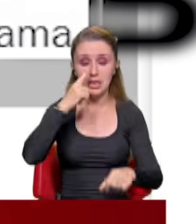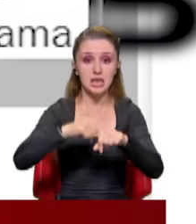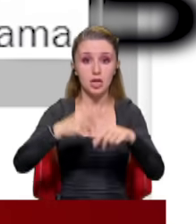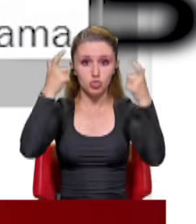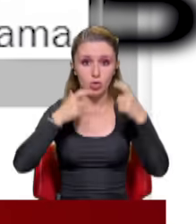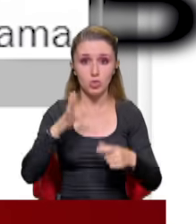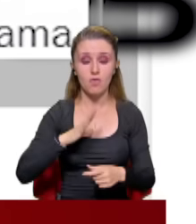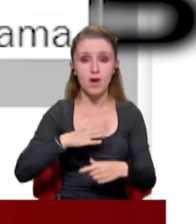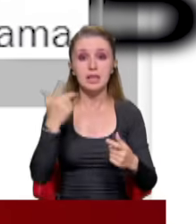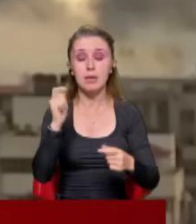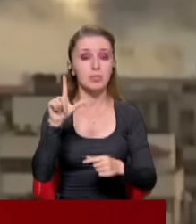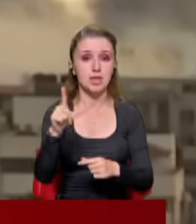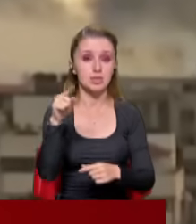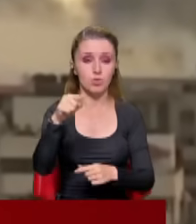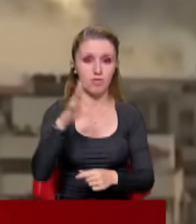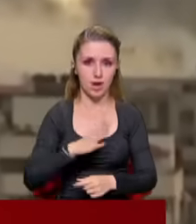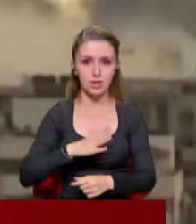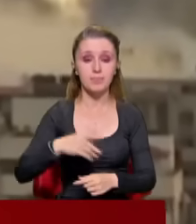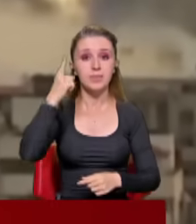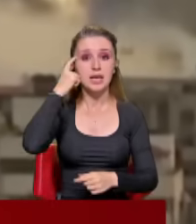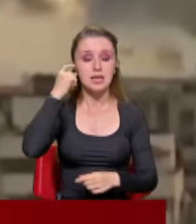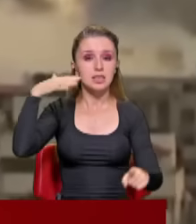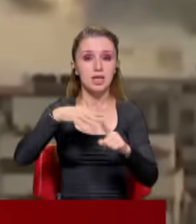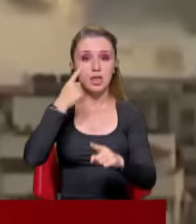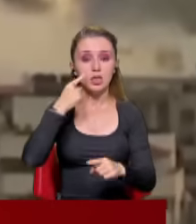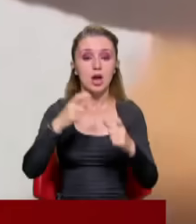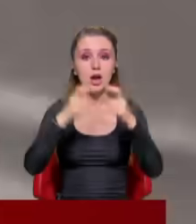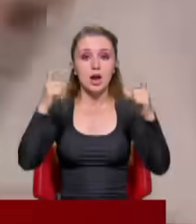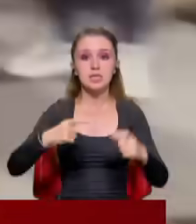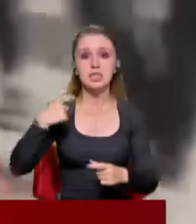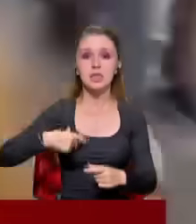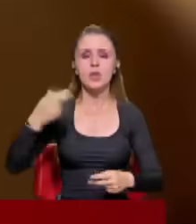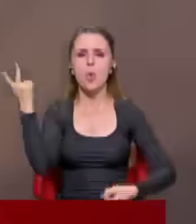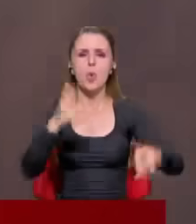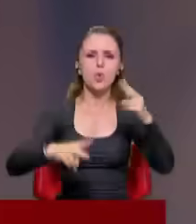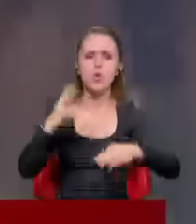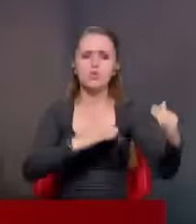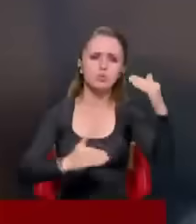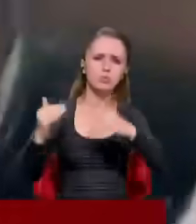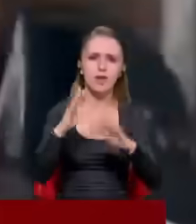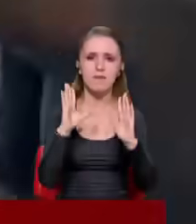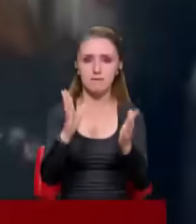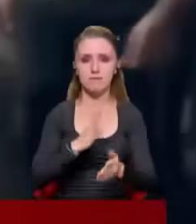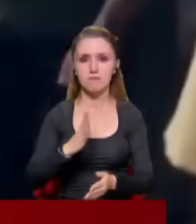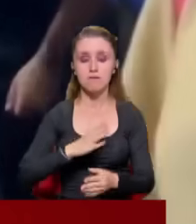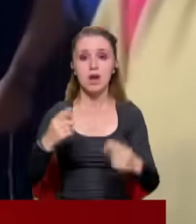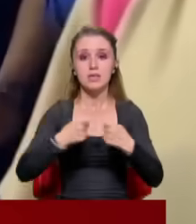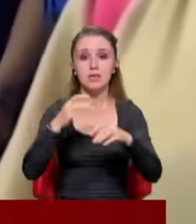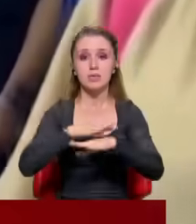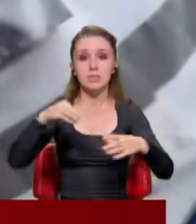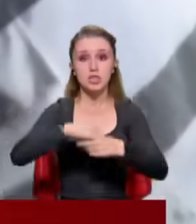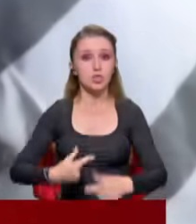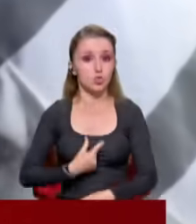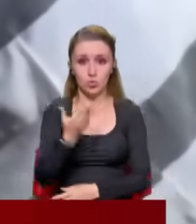gereği her neyse yapılmalıdır İsrail'in saldırılarıyla Gazze'de sivil ölümler katlanarak devam devam ederken Ateşkes için bir umut